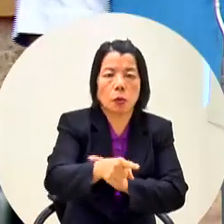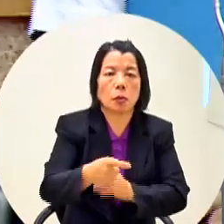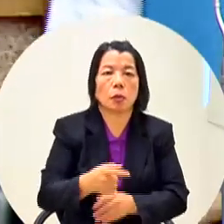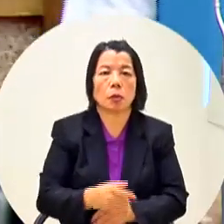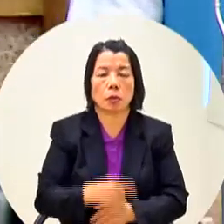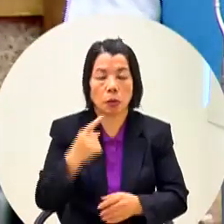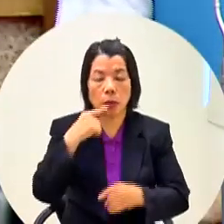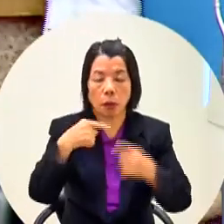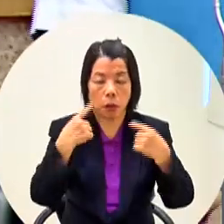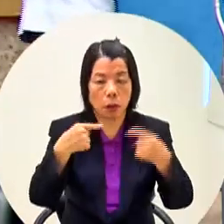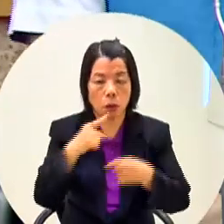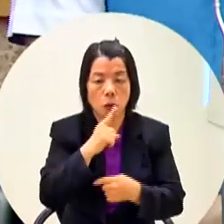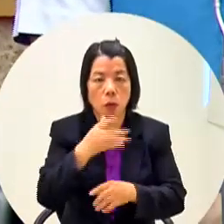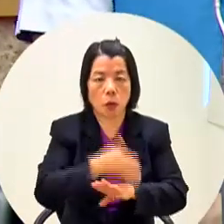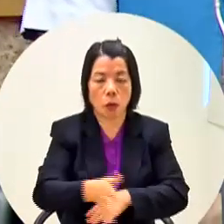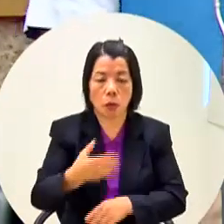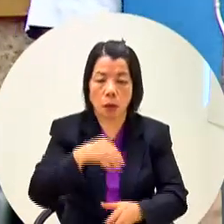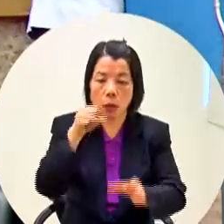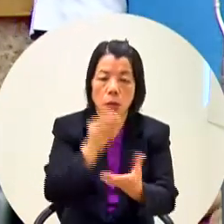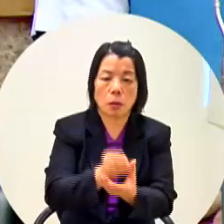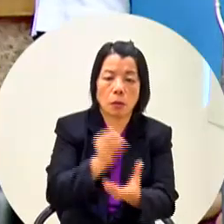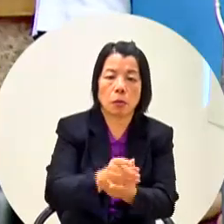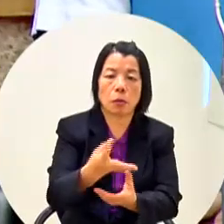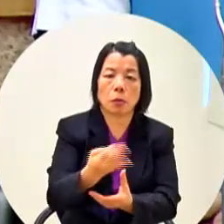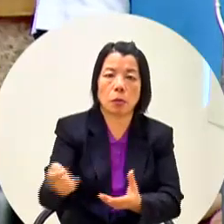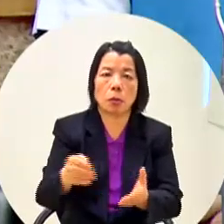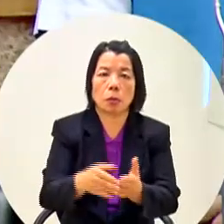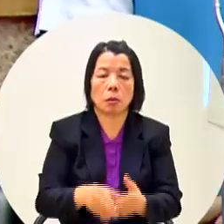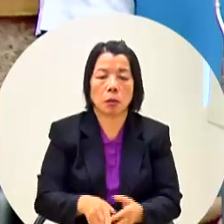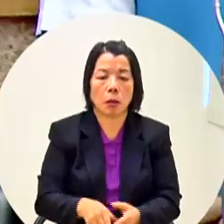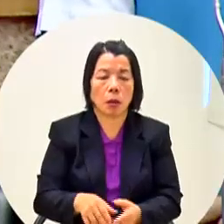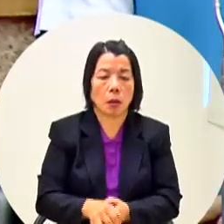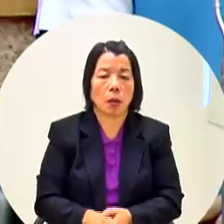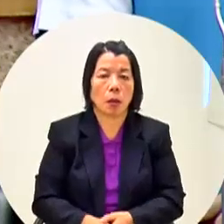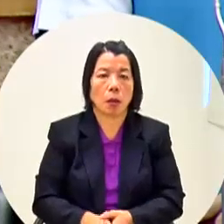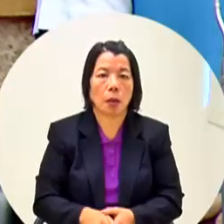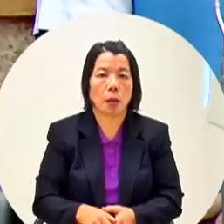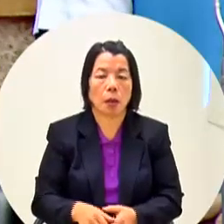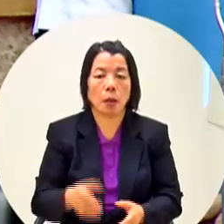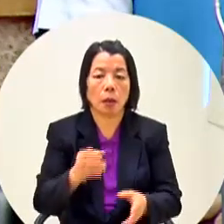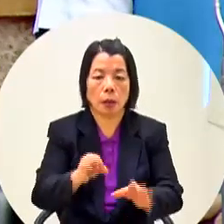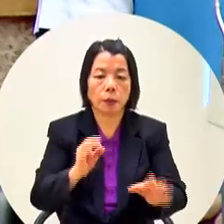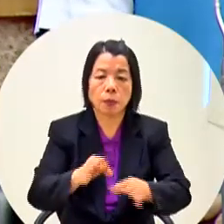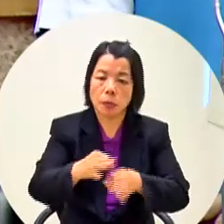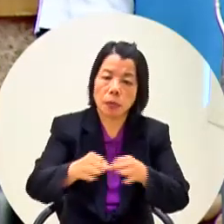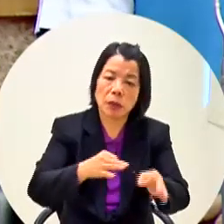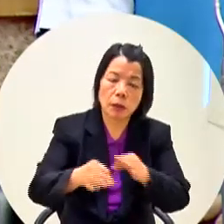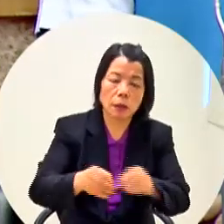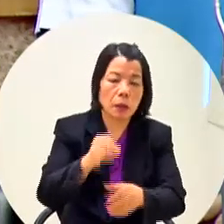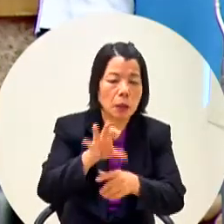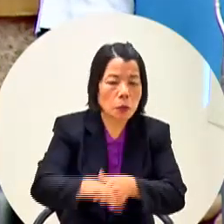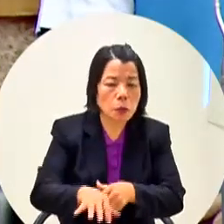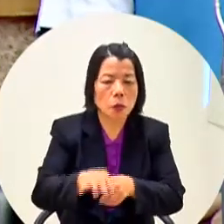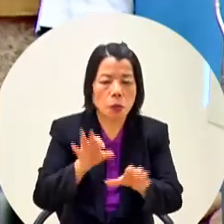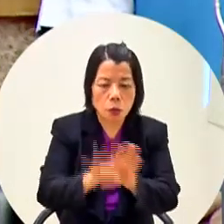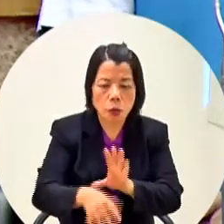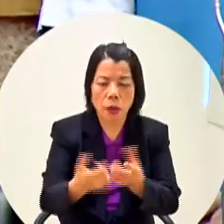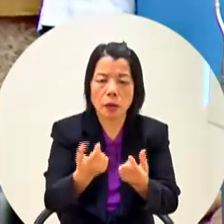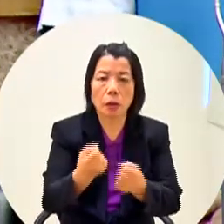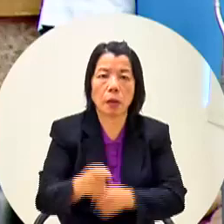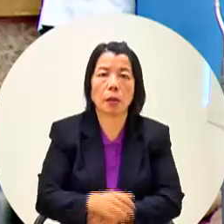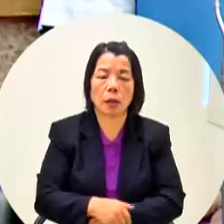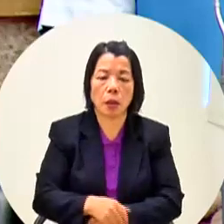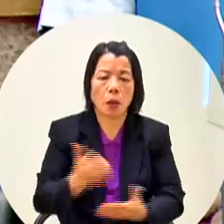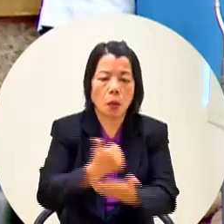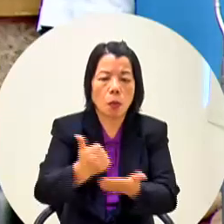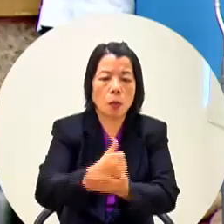讲过，他在投资多少，营业税贡献一点点，他的所得税、盈利事业所得税、他的营业税、他的货物税